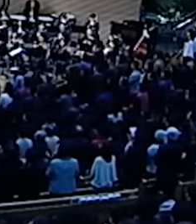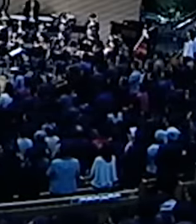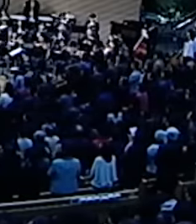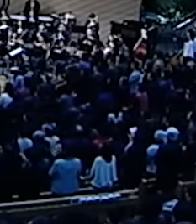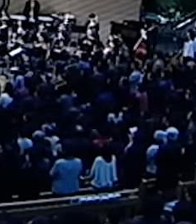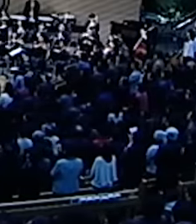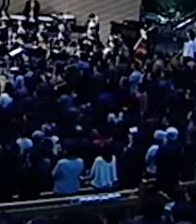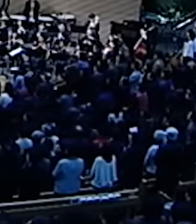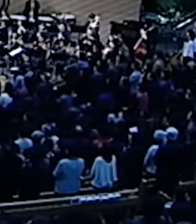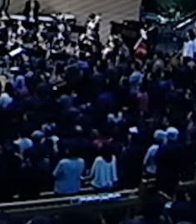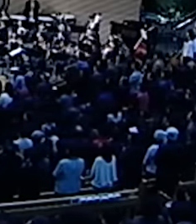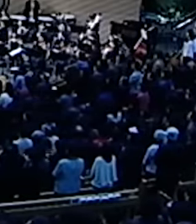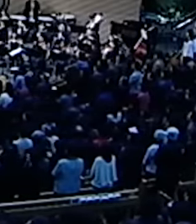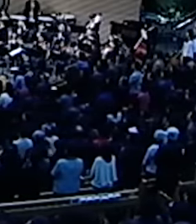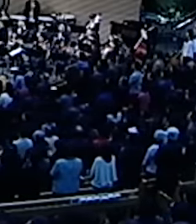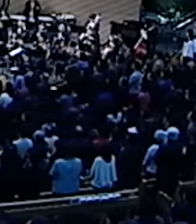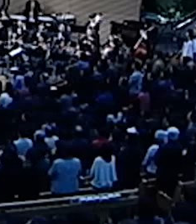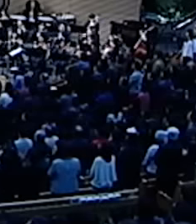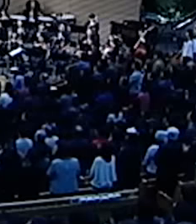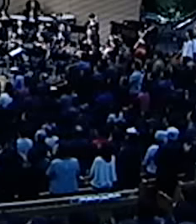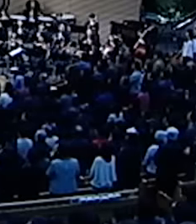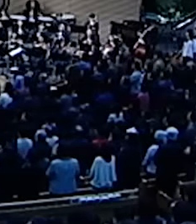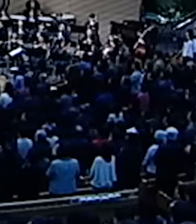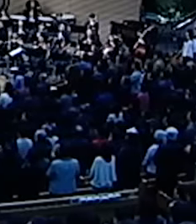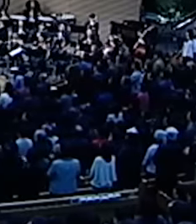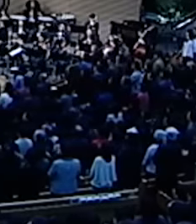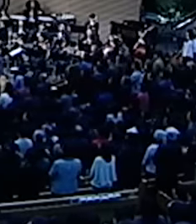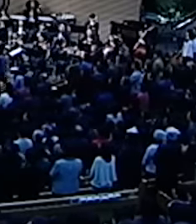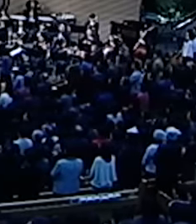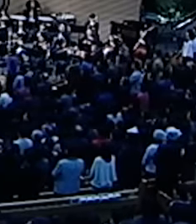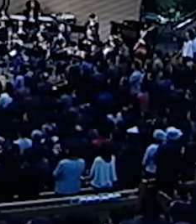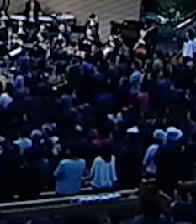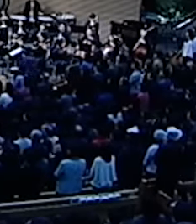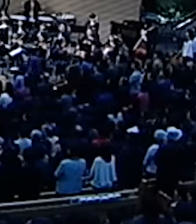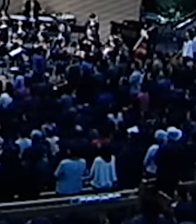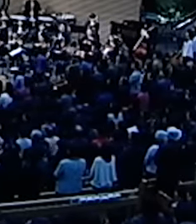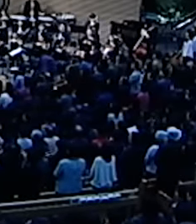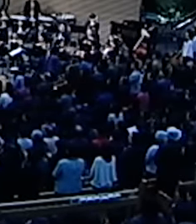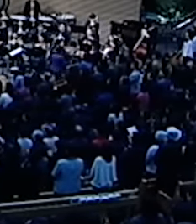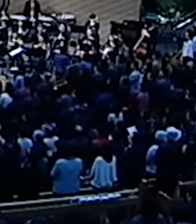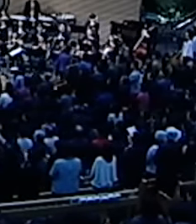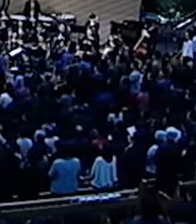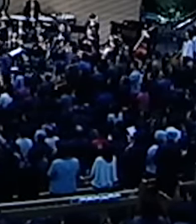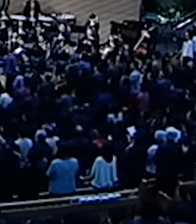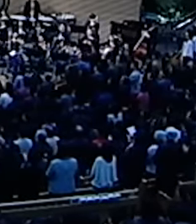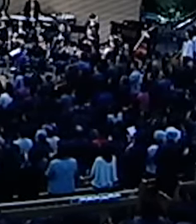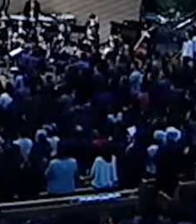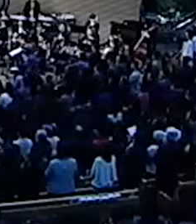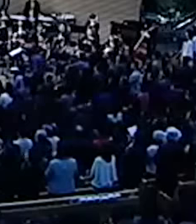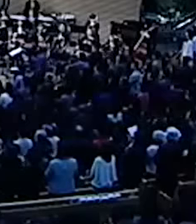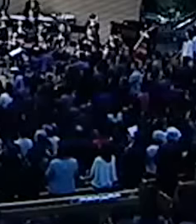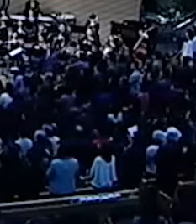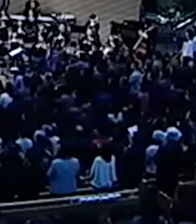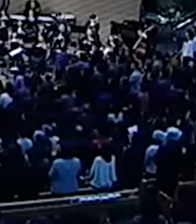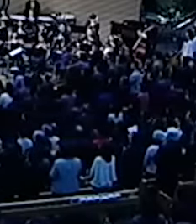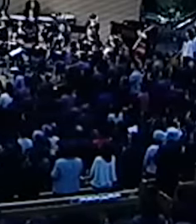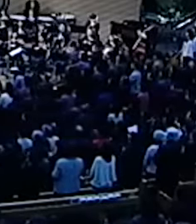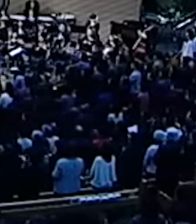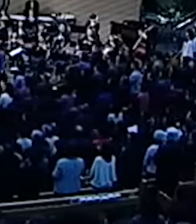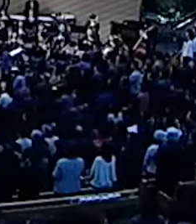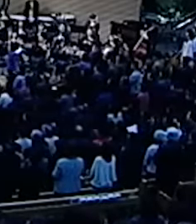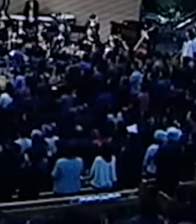걸어가가 주아 같이 길가는 것 즐거운